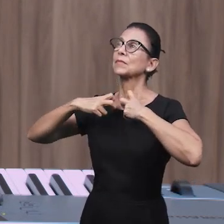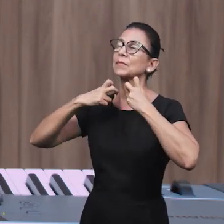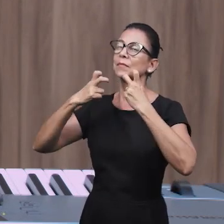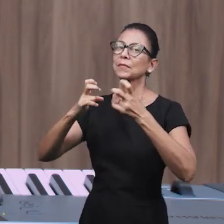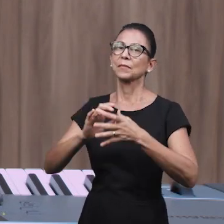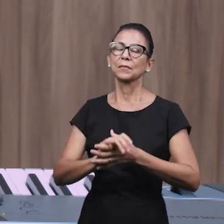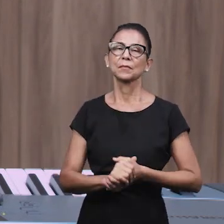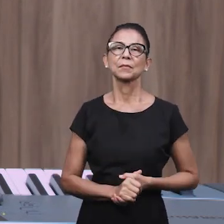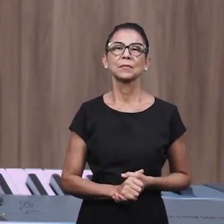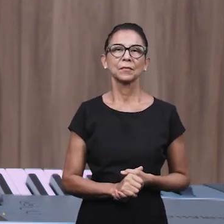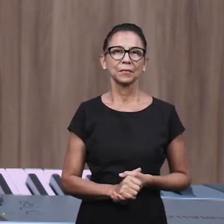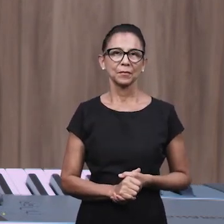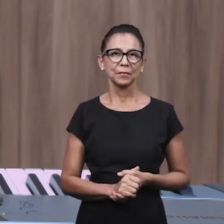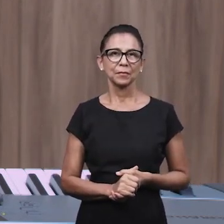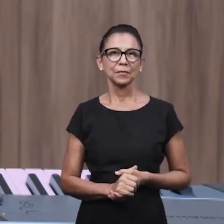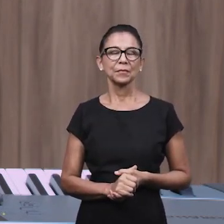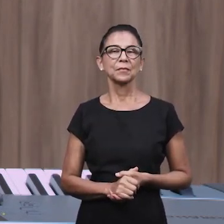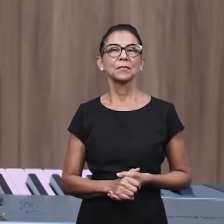Père.